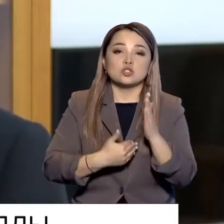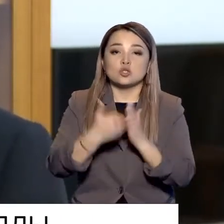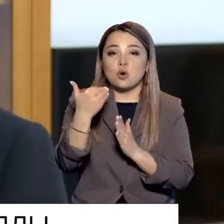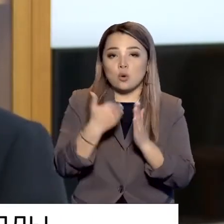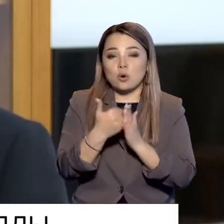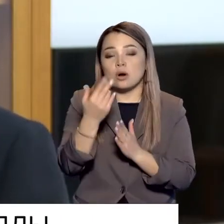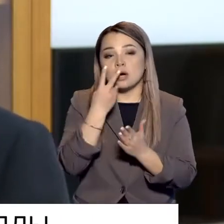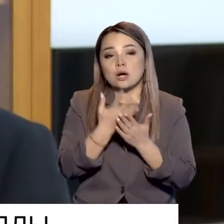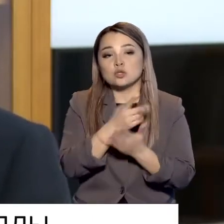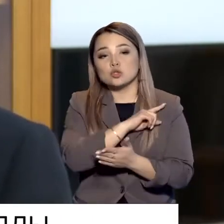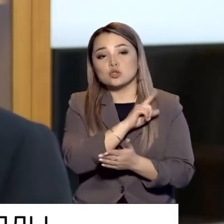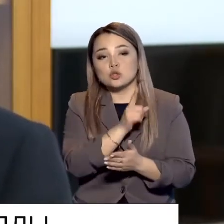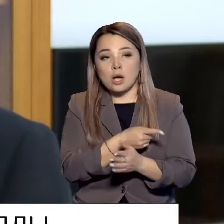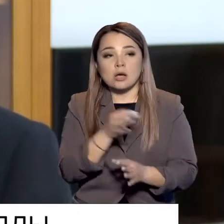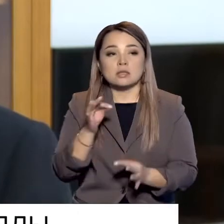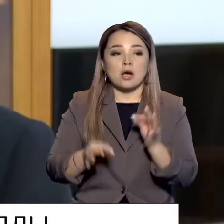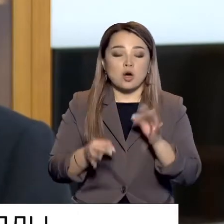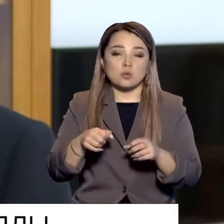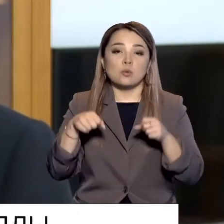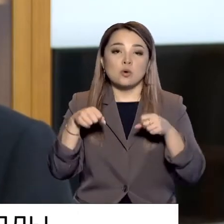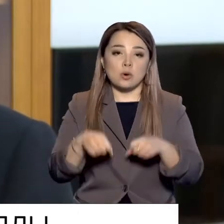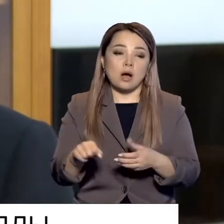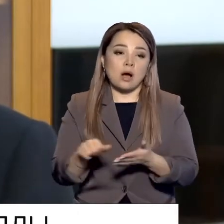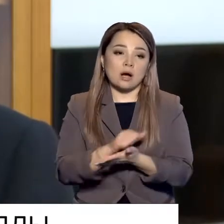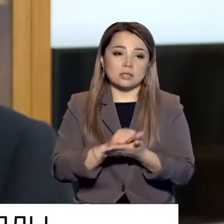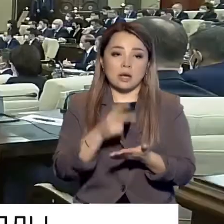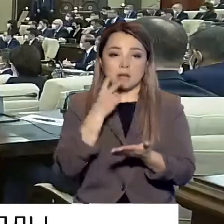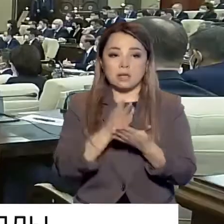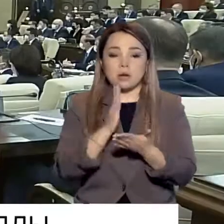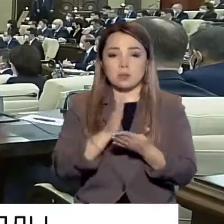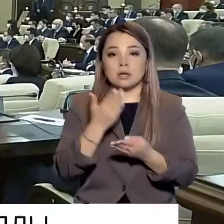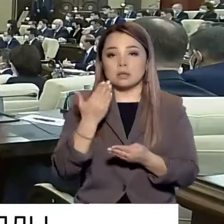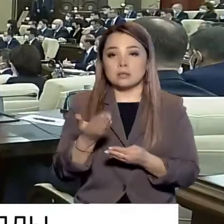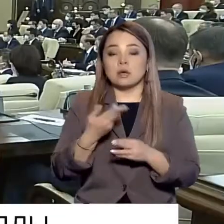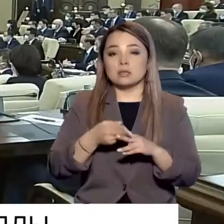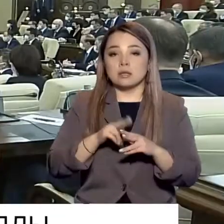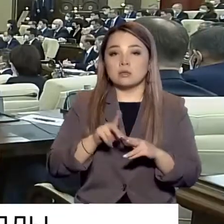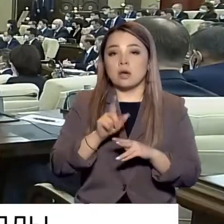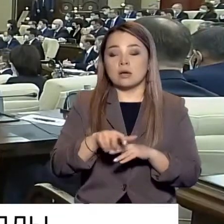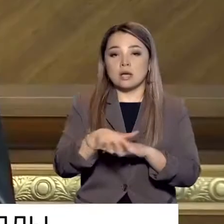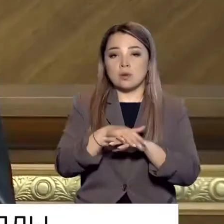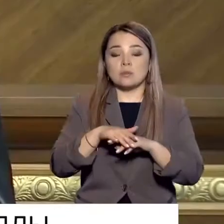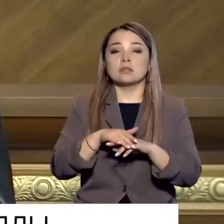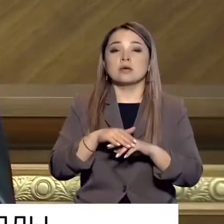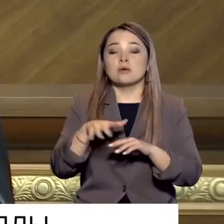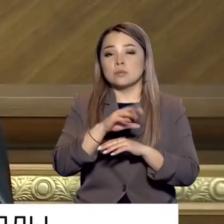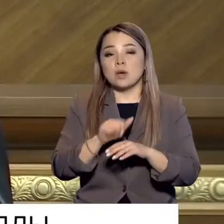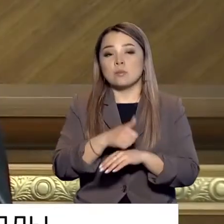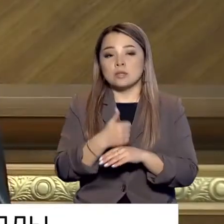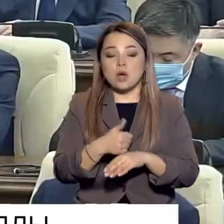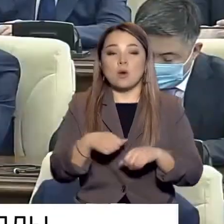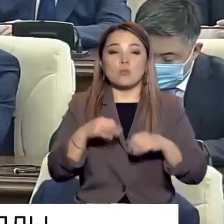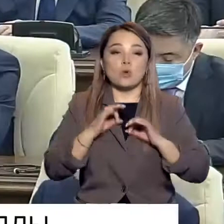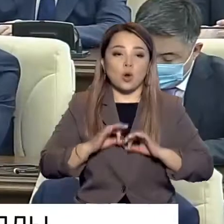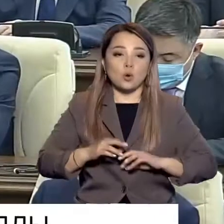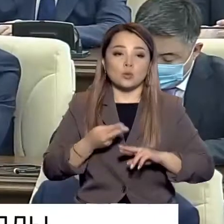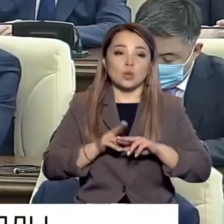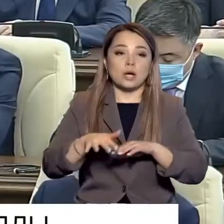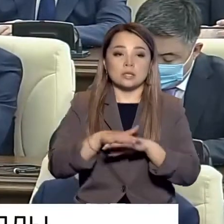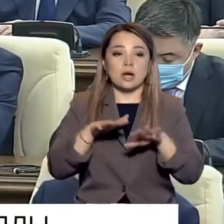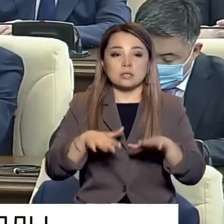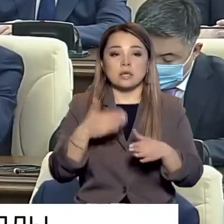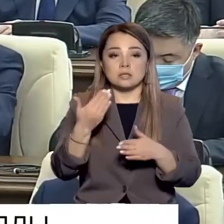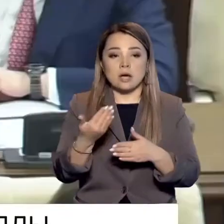joğarğı küşü bar normativti quqtıq aktı bolup tabıladı. Жұртшылық қана емес, бас прокурор мен адам құқығы жөніндегі уәкілге